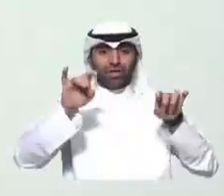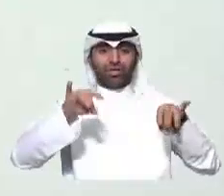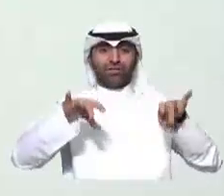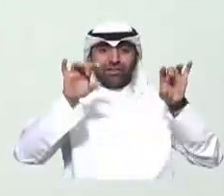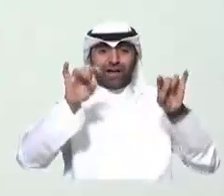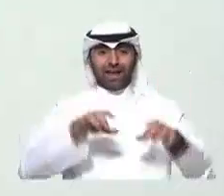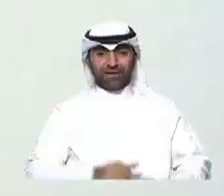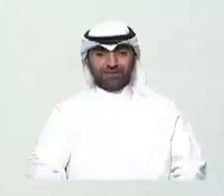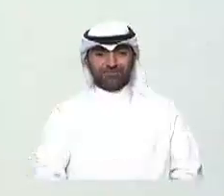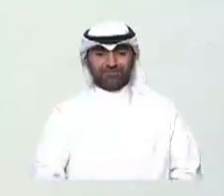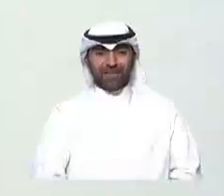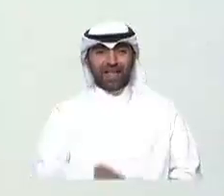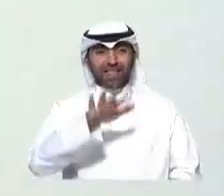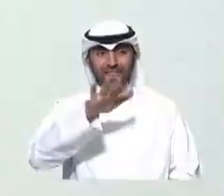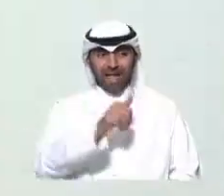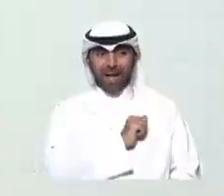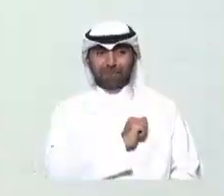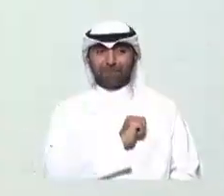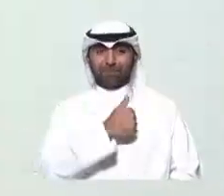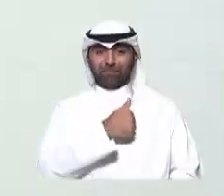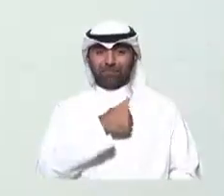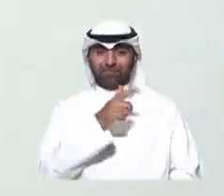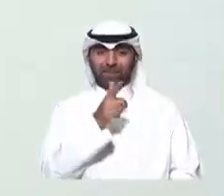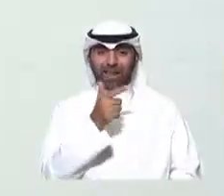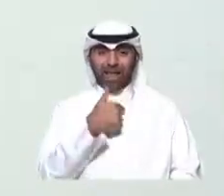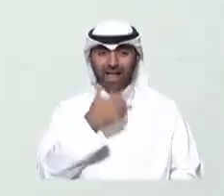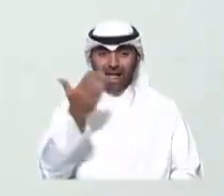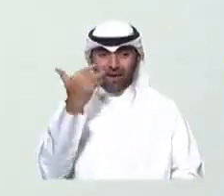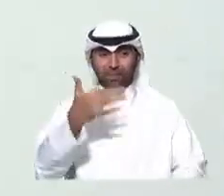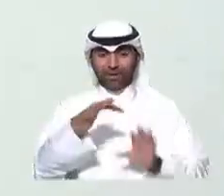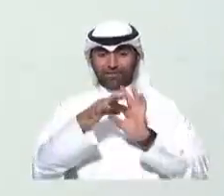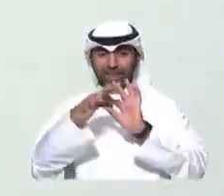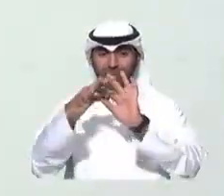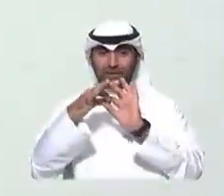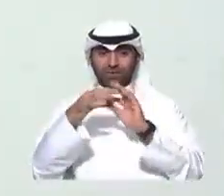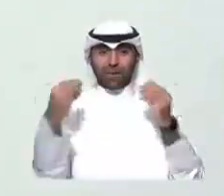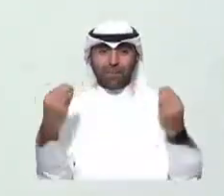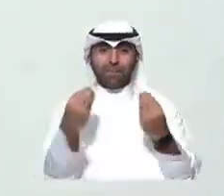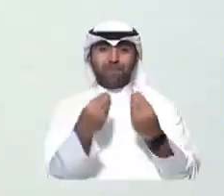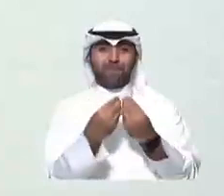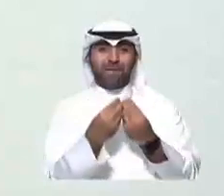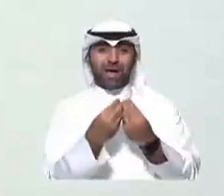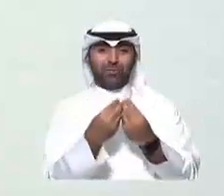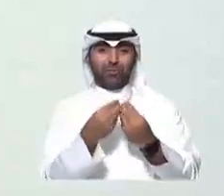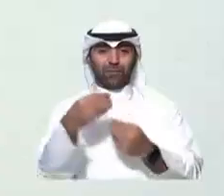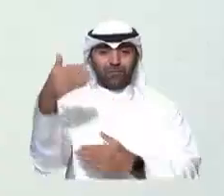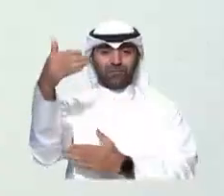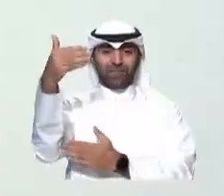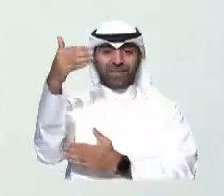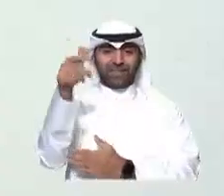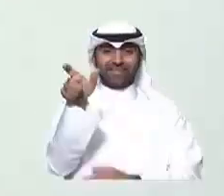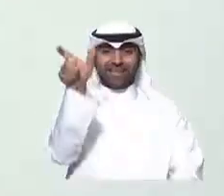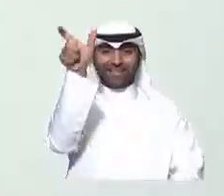10 أشهر، يعني حضرة السفير وقال لنا عن معرض متنقل بدأ في باريس